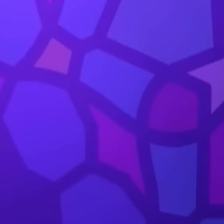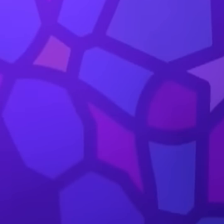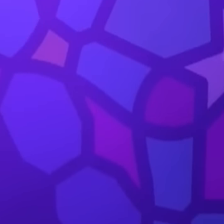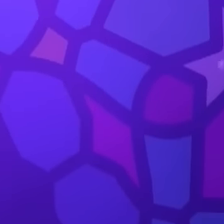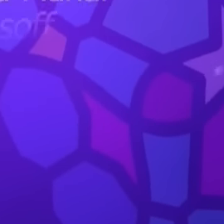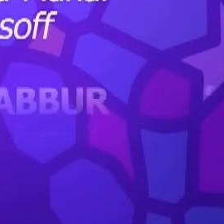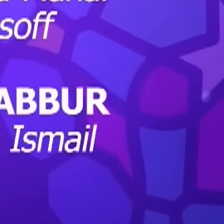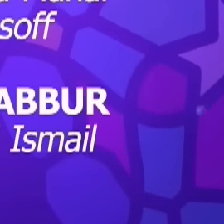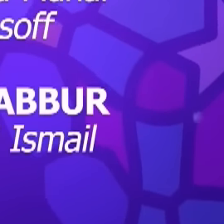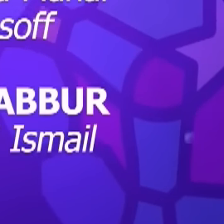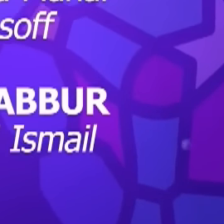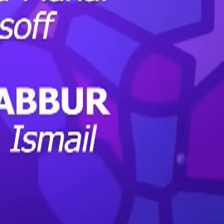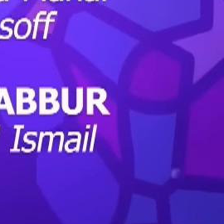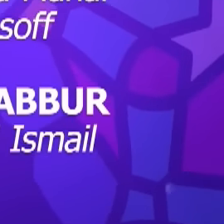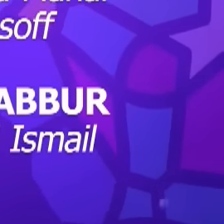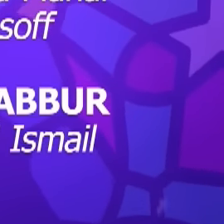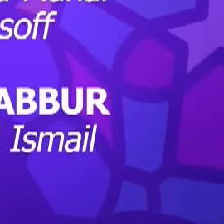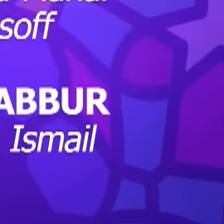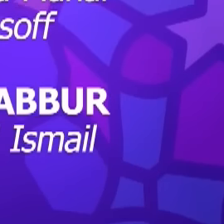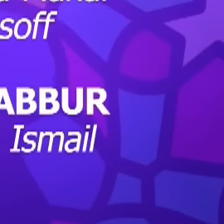wa atrafanahar